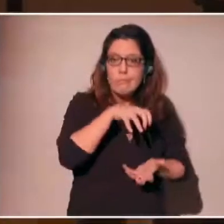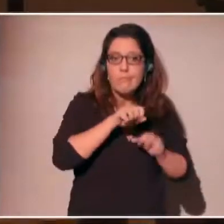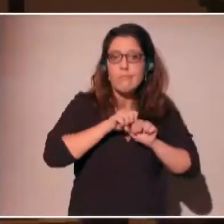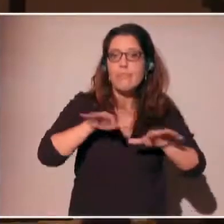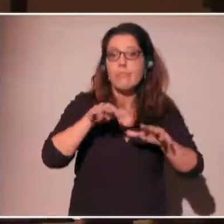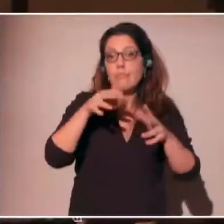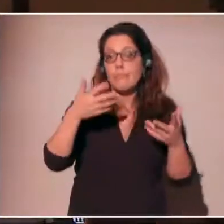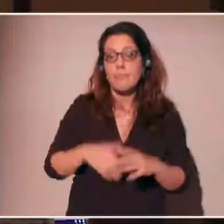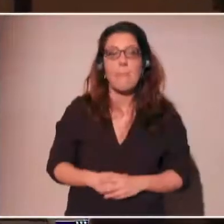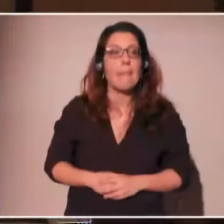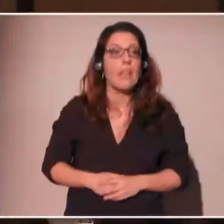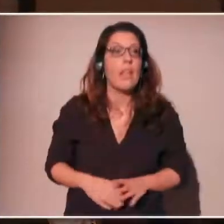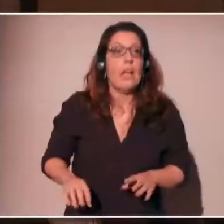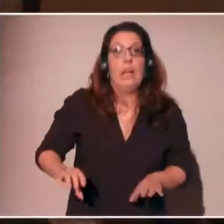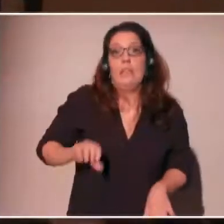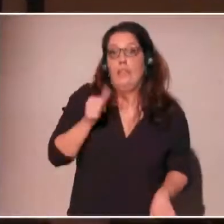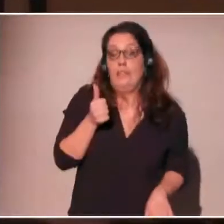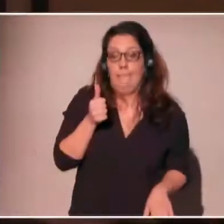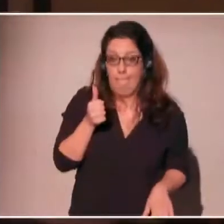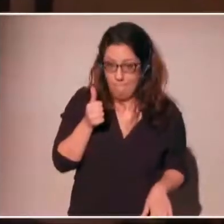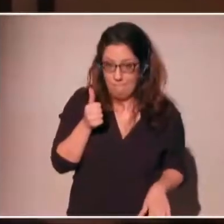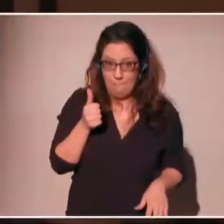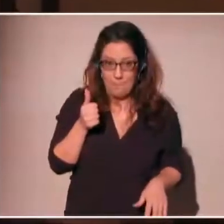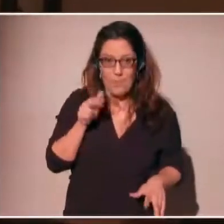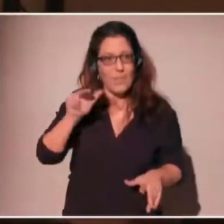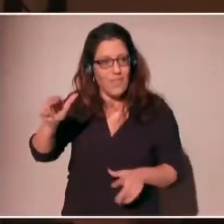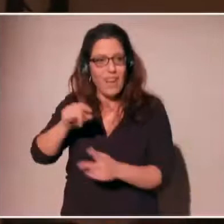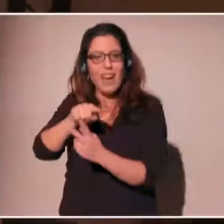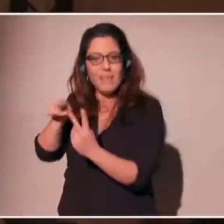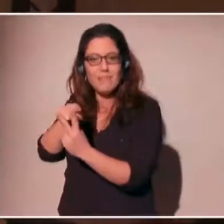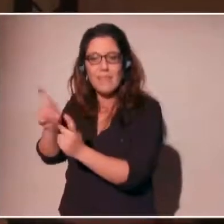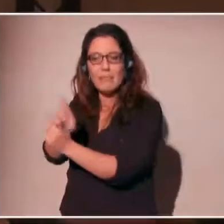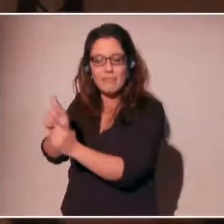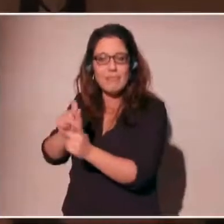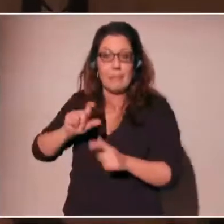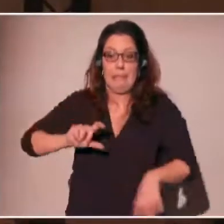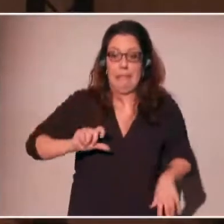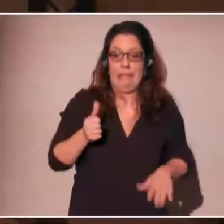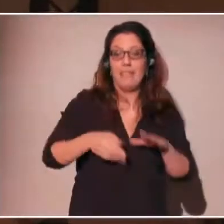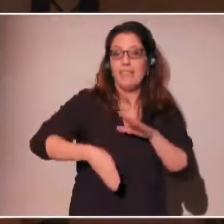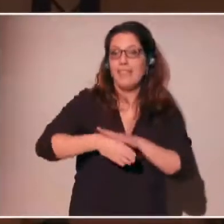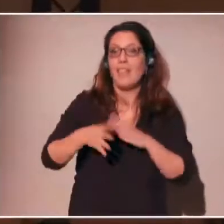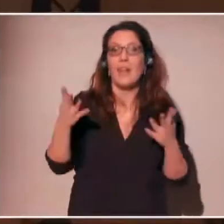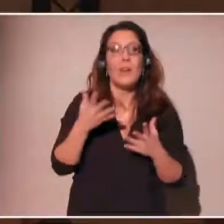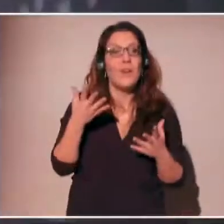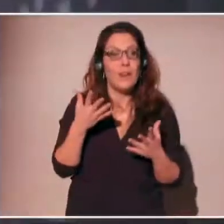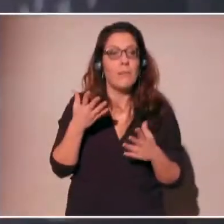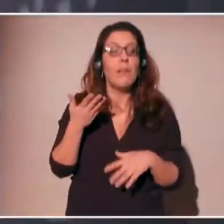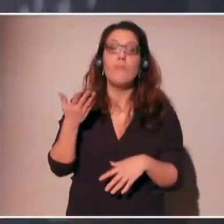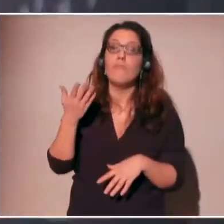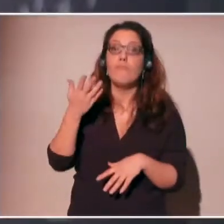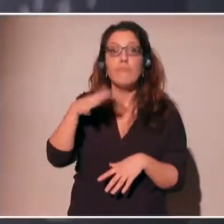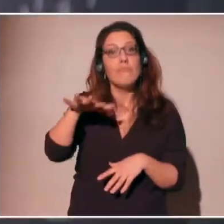connues. Mais avant cela, avant de retrouver ce face-à-face, je vous propose d'entendre le